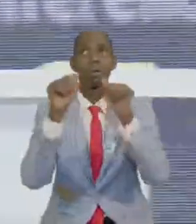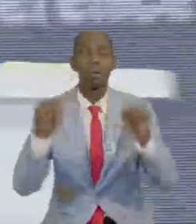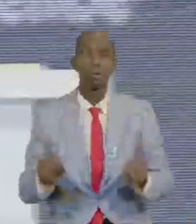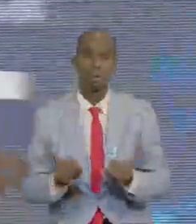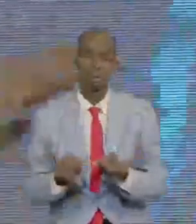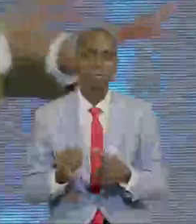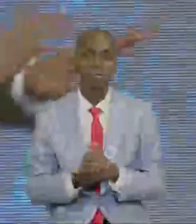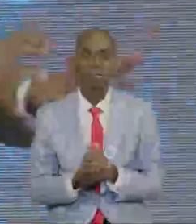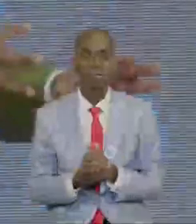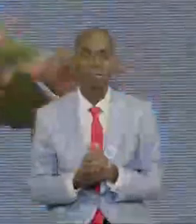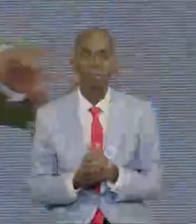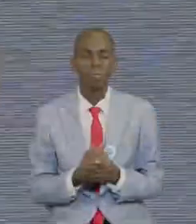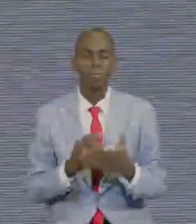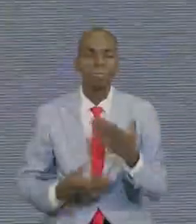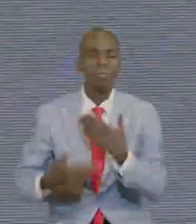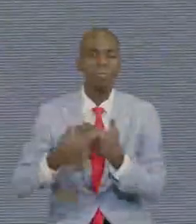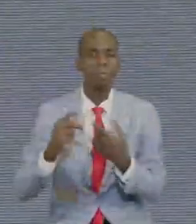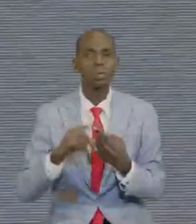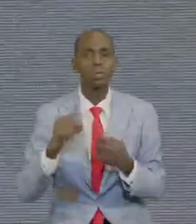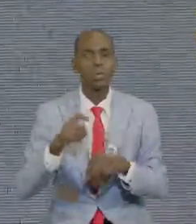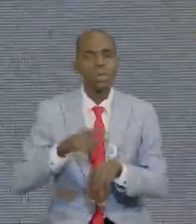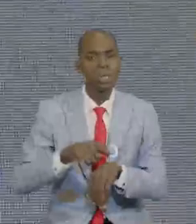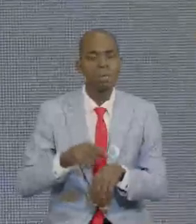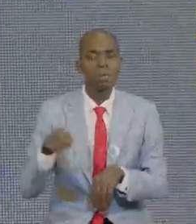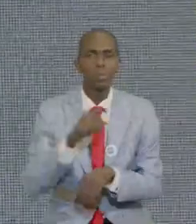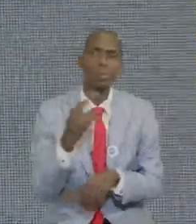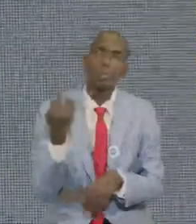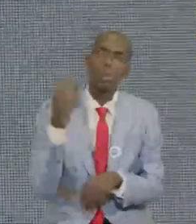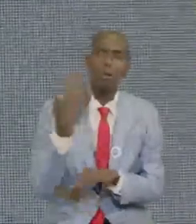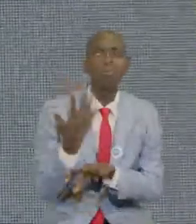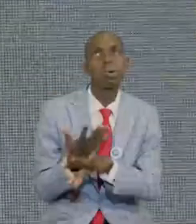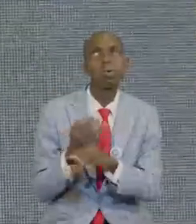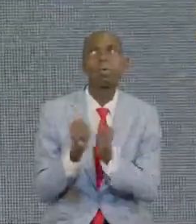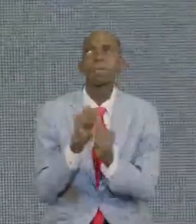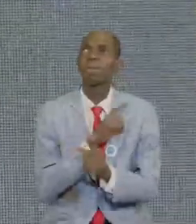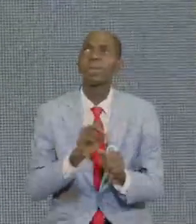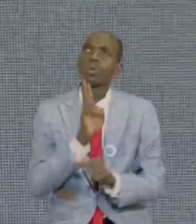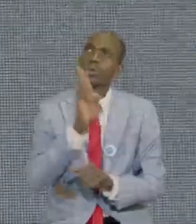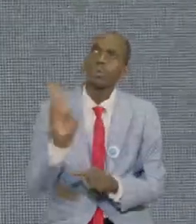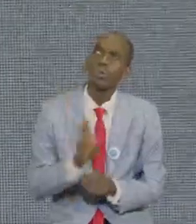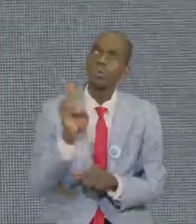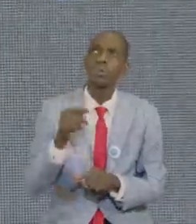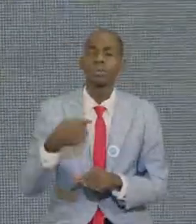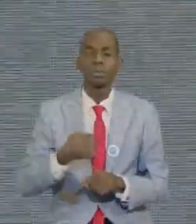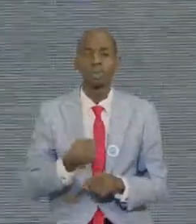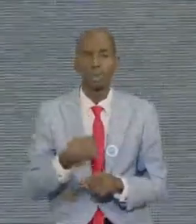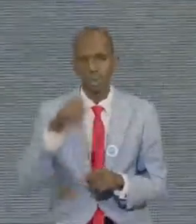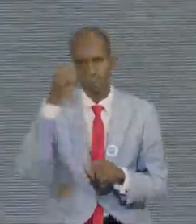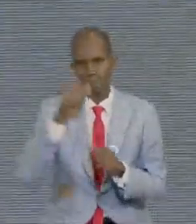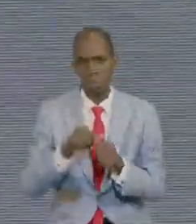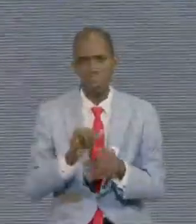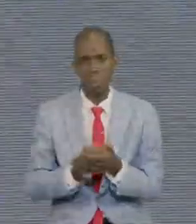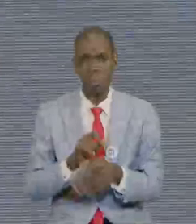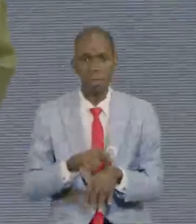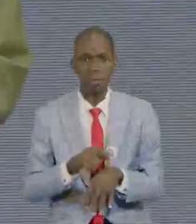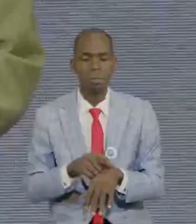larmes qui coulaient devant l'autel. When you were pleading with the Lord, oh Lord, use me. Retourne au moment où tu étais encore avec le Seigneur